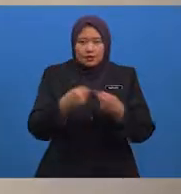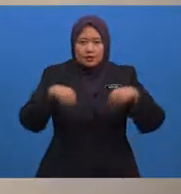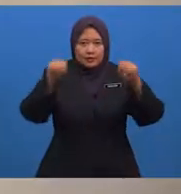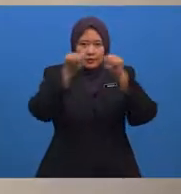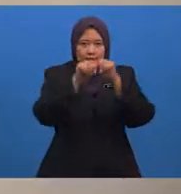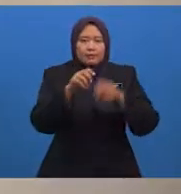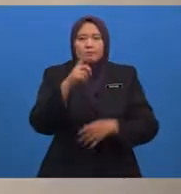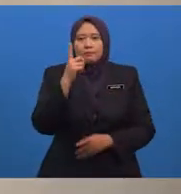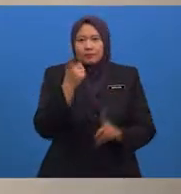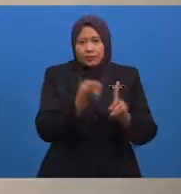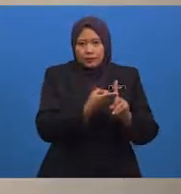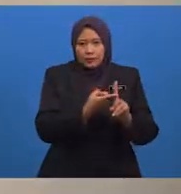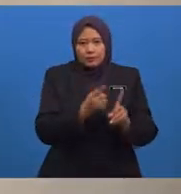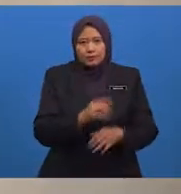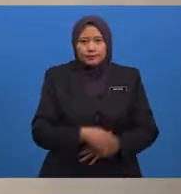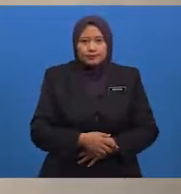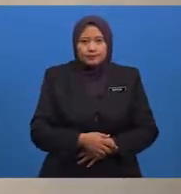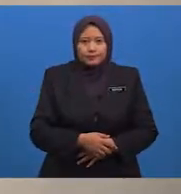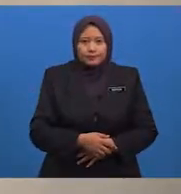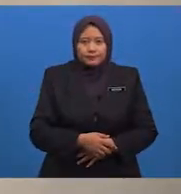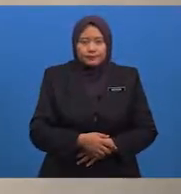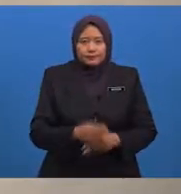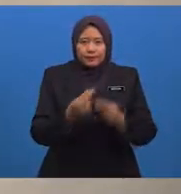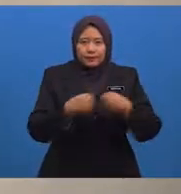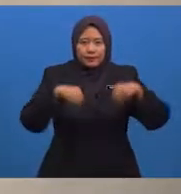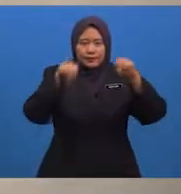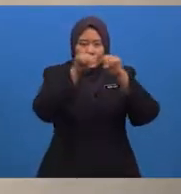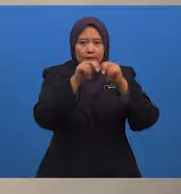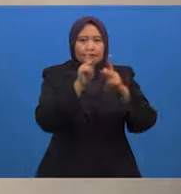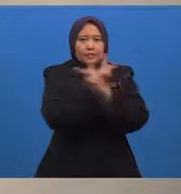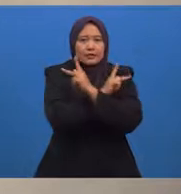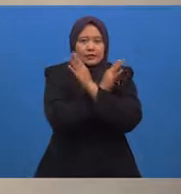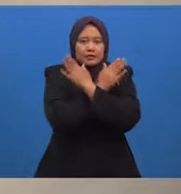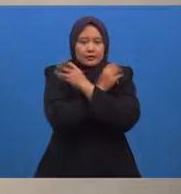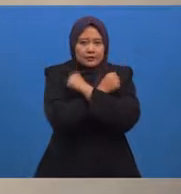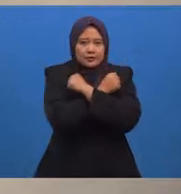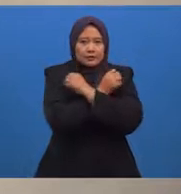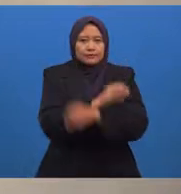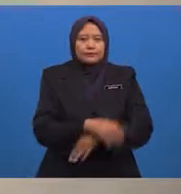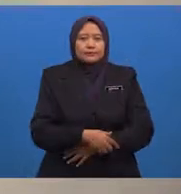Nilai pertama yang akan murid-murid pelajari ialah nilai kasih sayang.